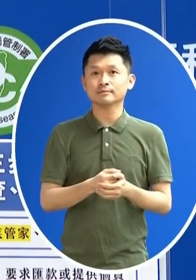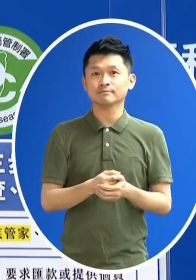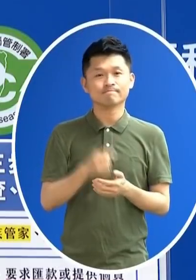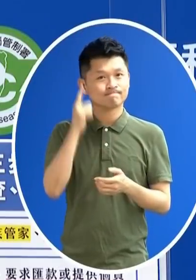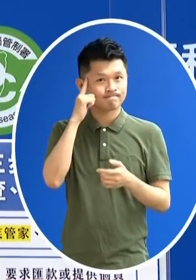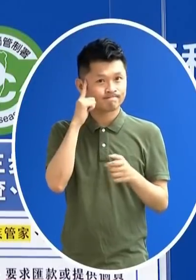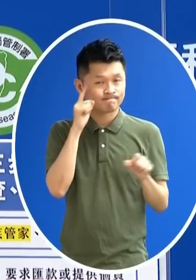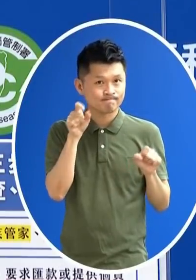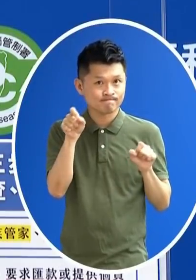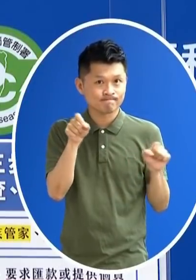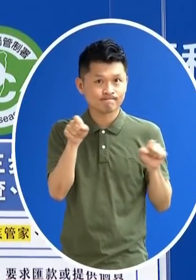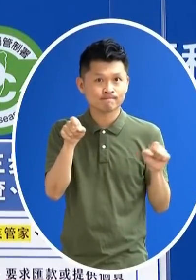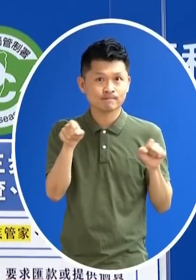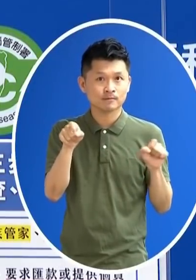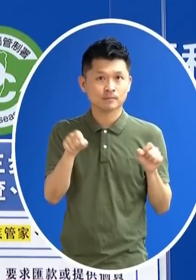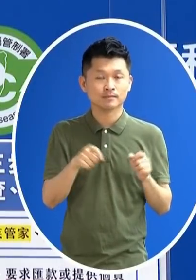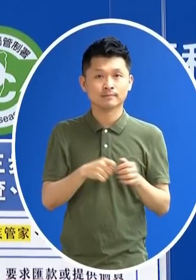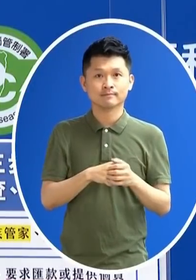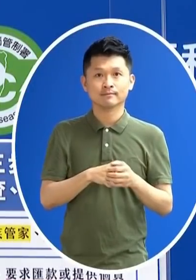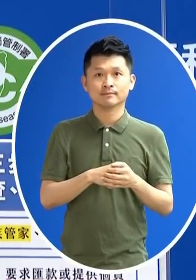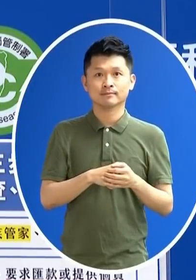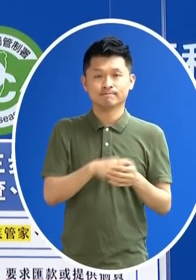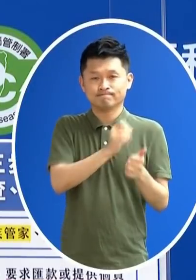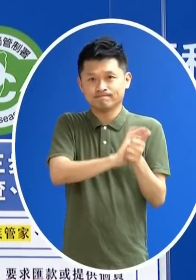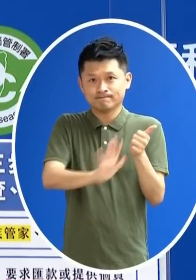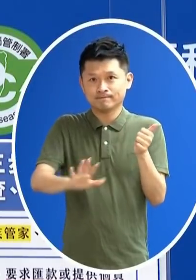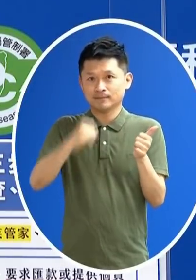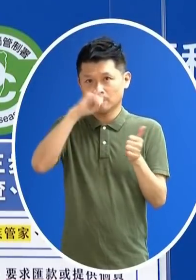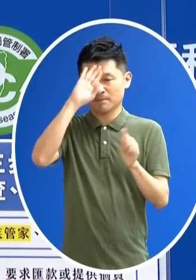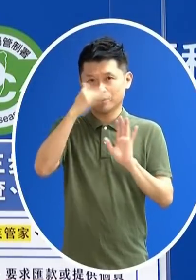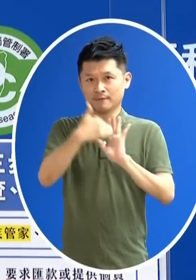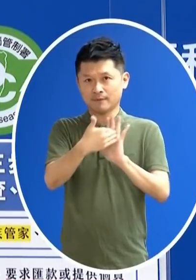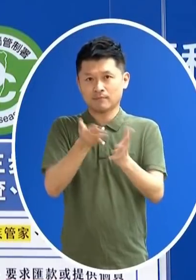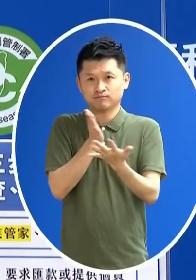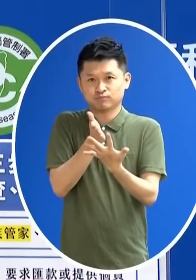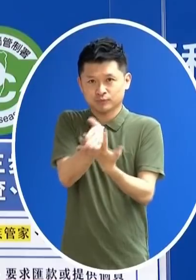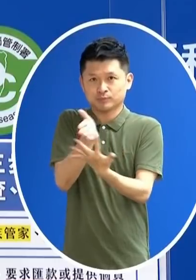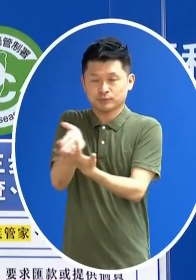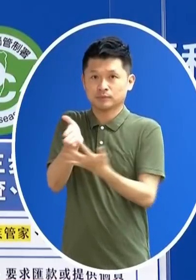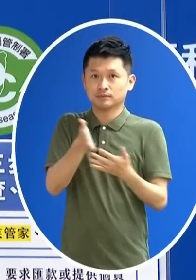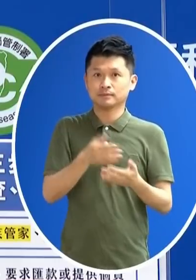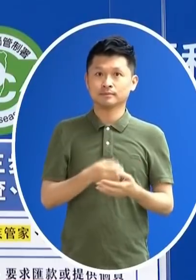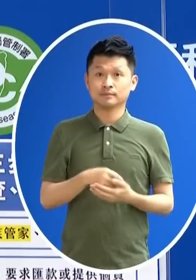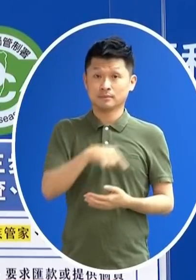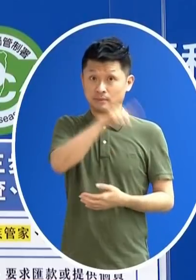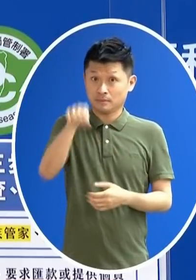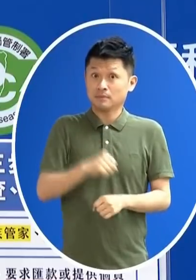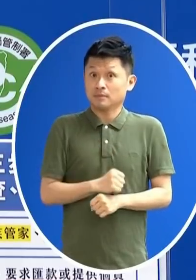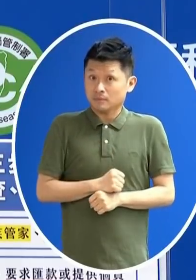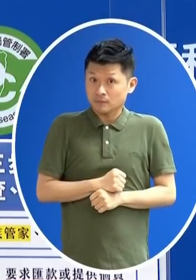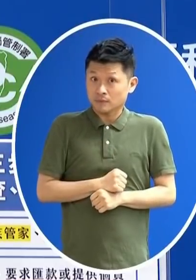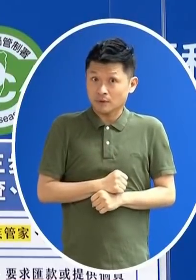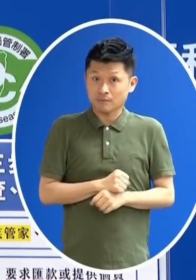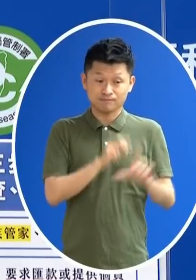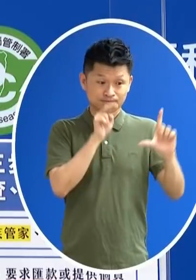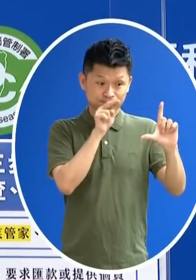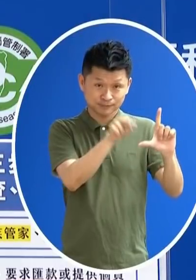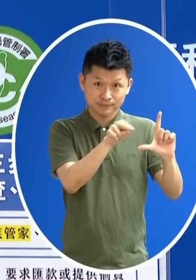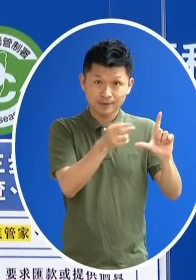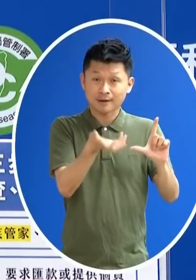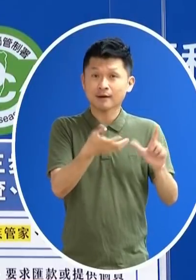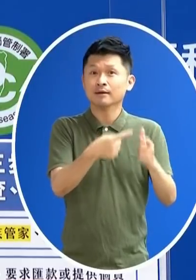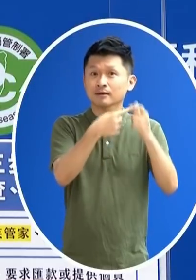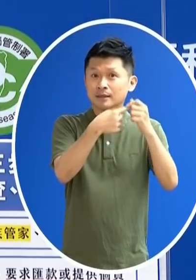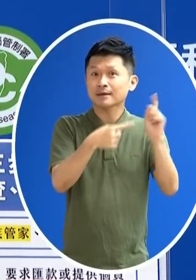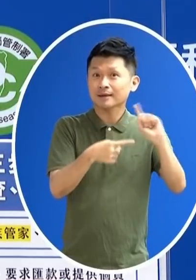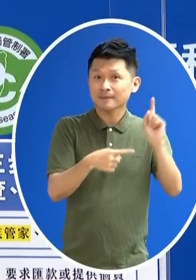扰我国的防疫工作。那大家注意看齁，从刚刚的那一则，第一个